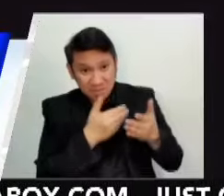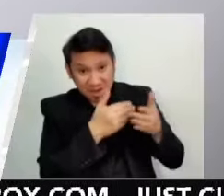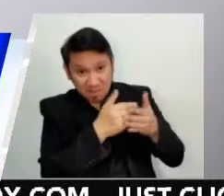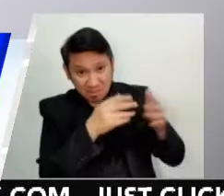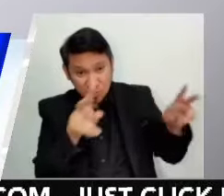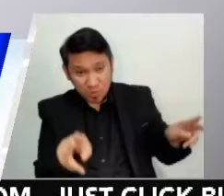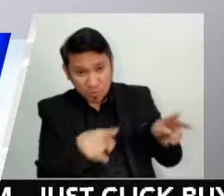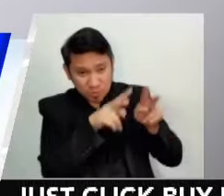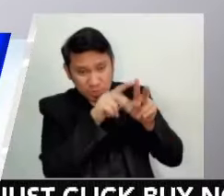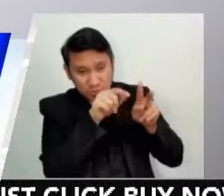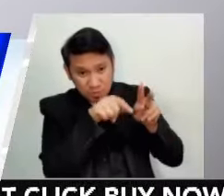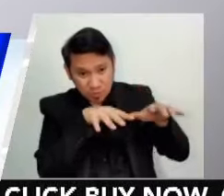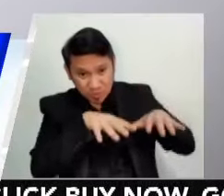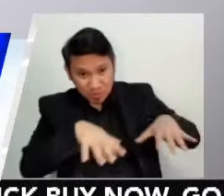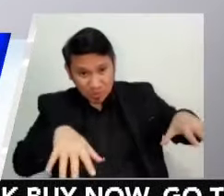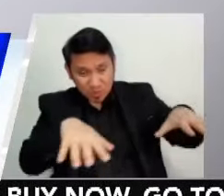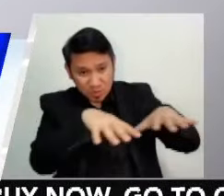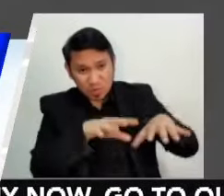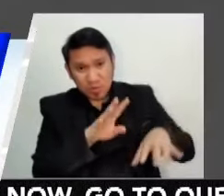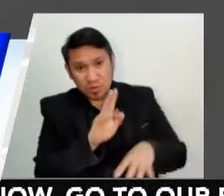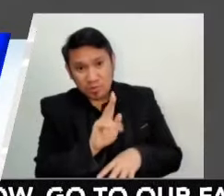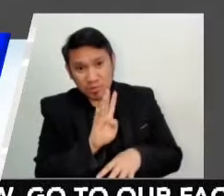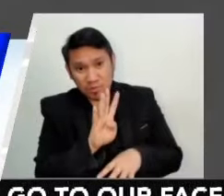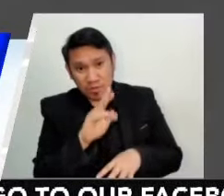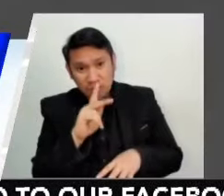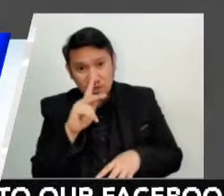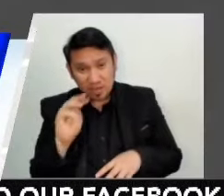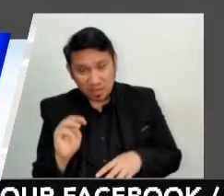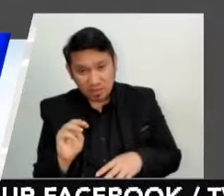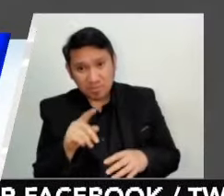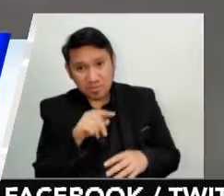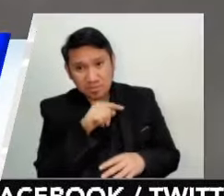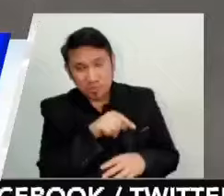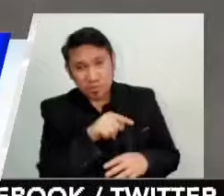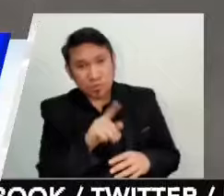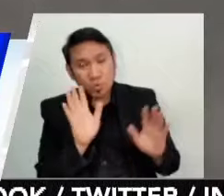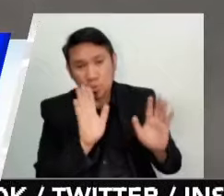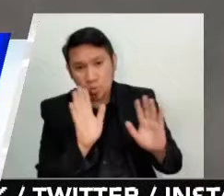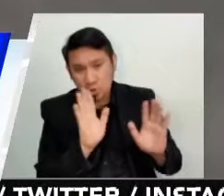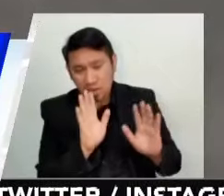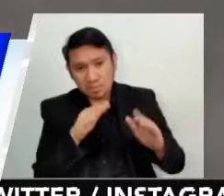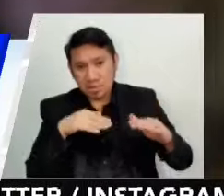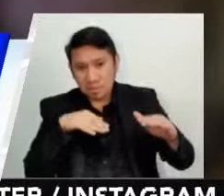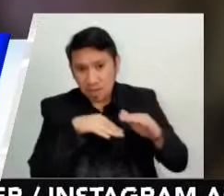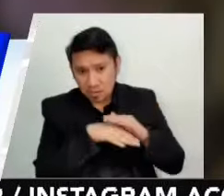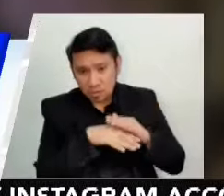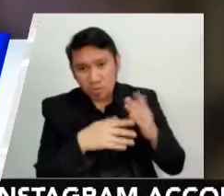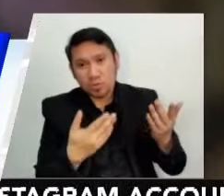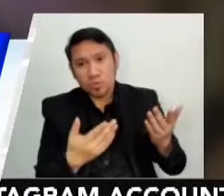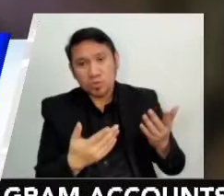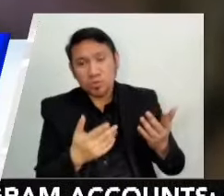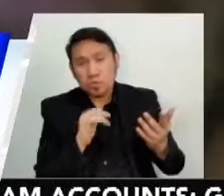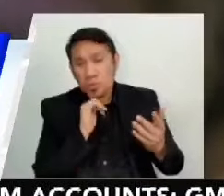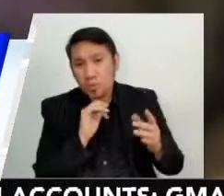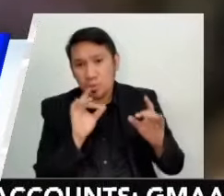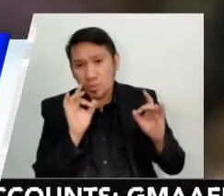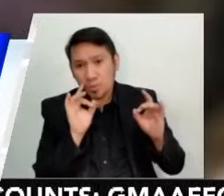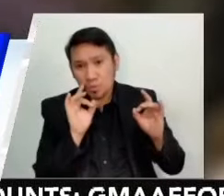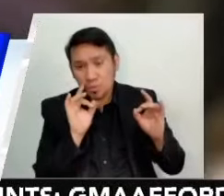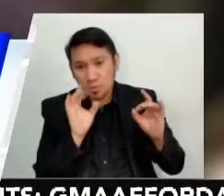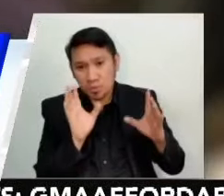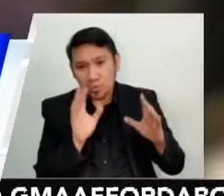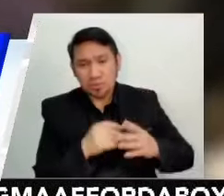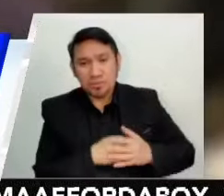which is 4 kilometers from the crater of the volcano. Opo. Huwag pong pumasok sa loob to minimize risk from sudden explosions, rockfalls,